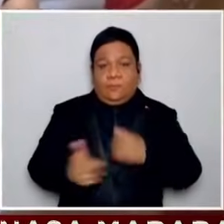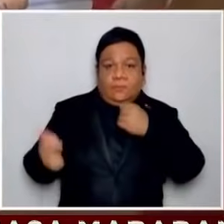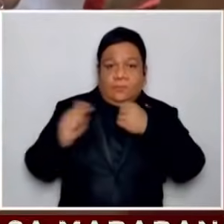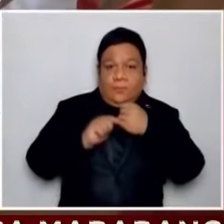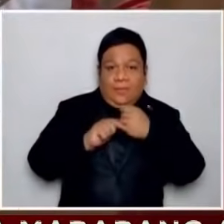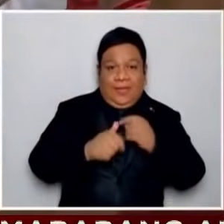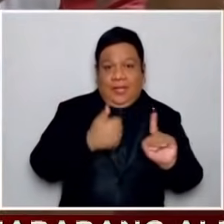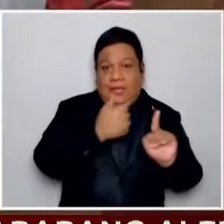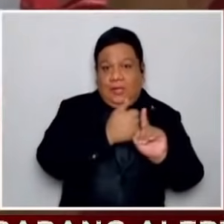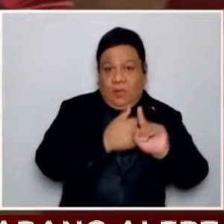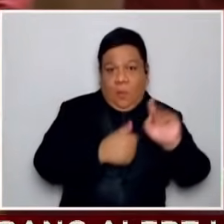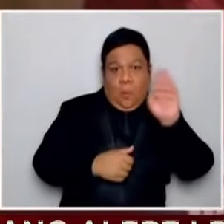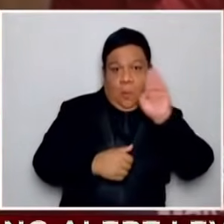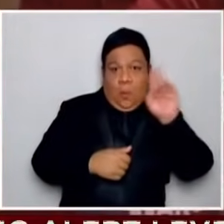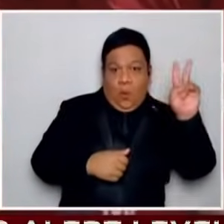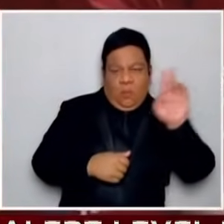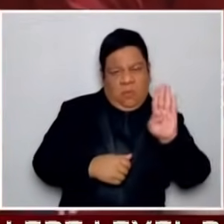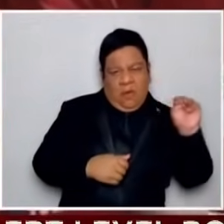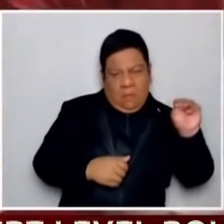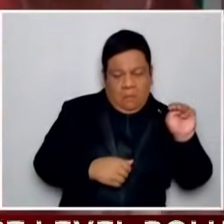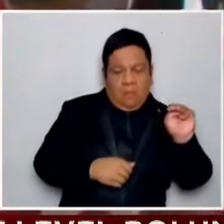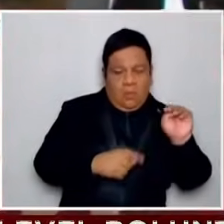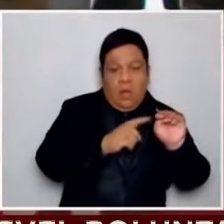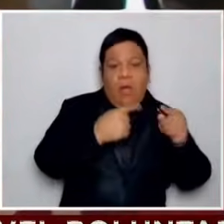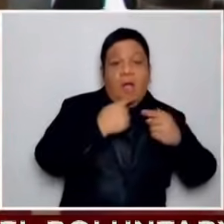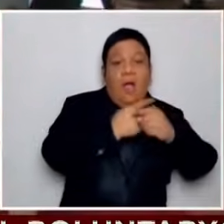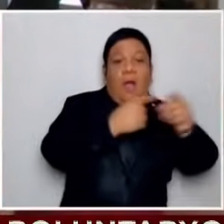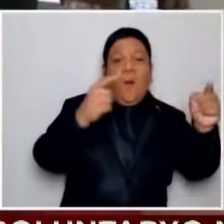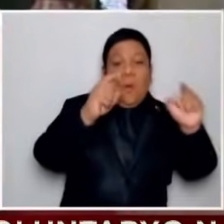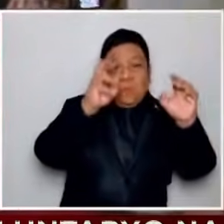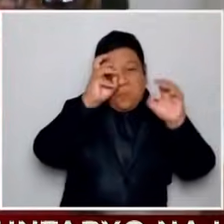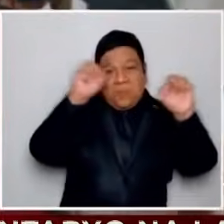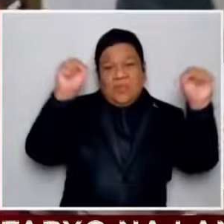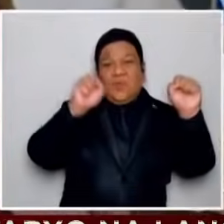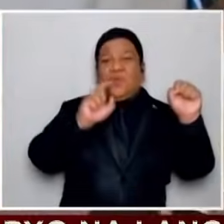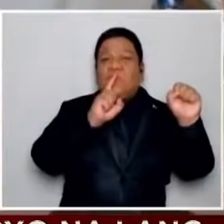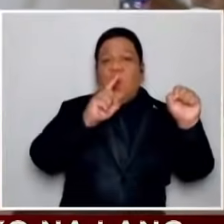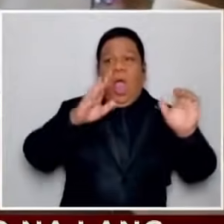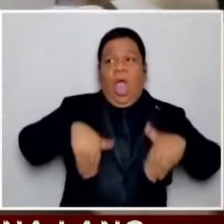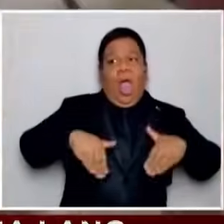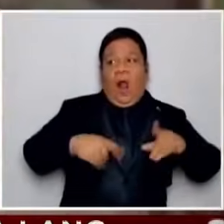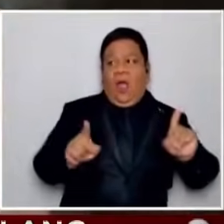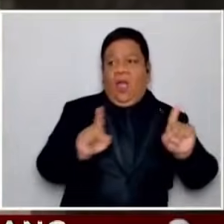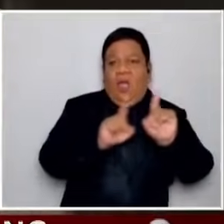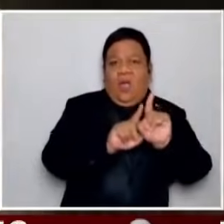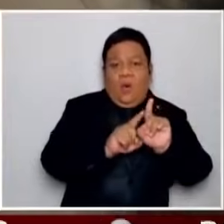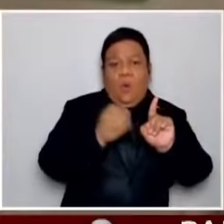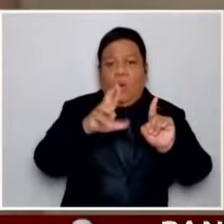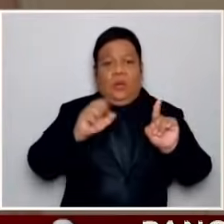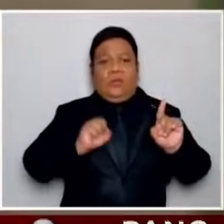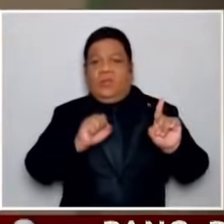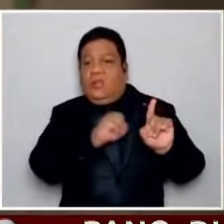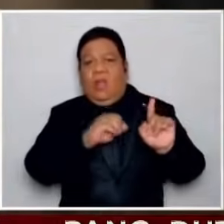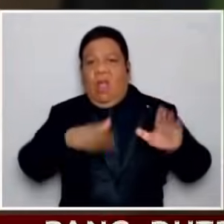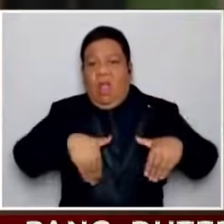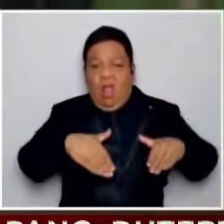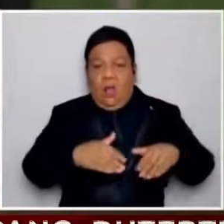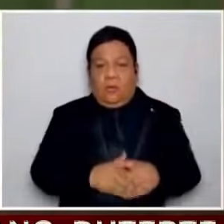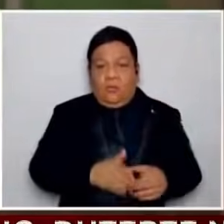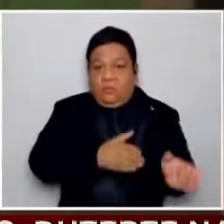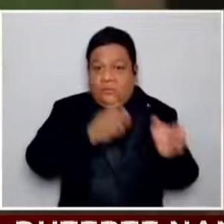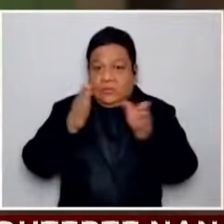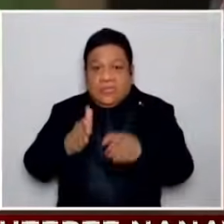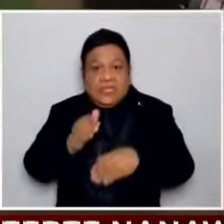halimbawa, unang inanunsyo ang pagtakbo pagkapangulo kahit wala pang running mate o senatorial slate. Si Davao City Mayor Sara